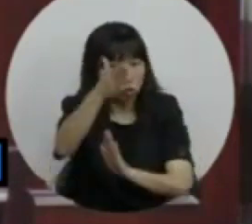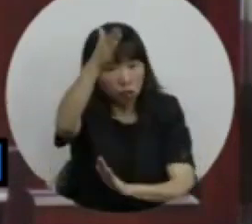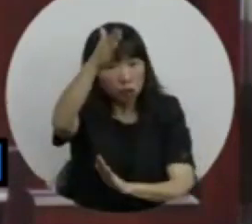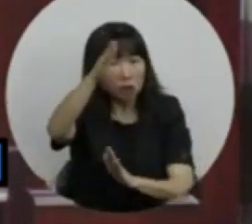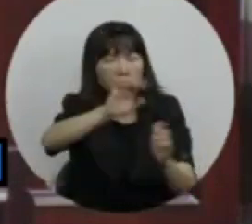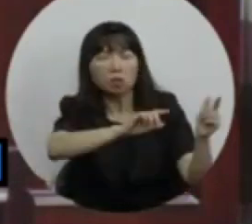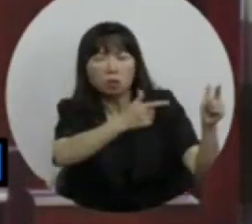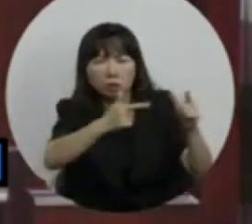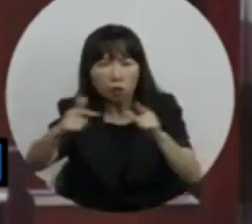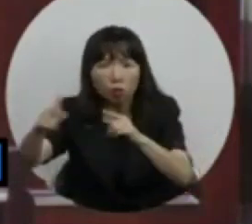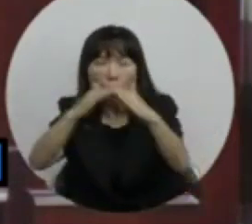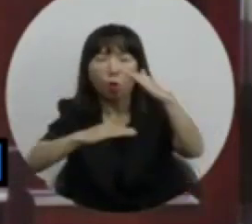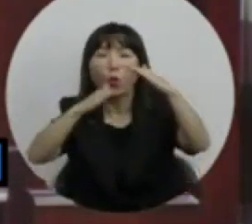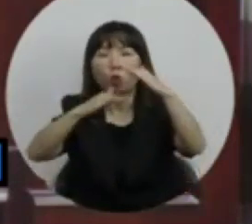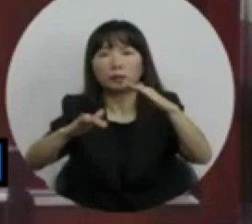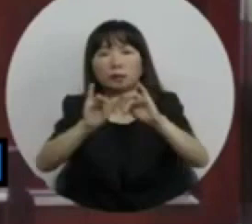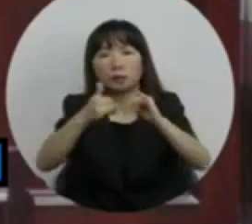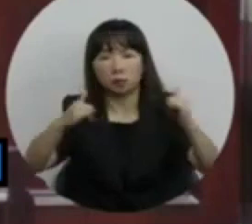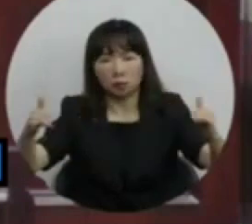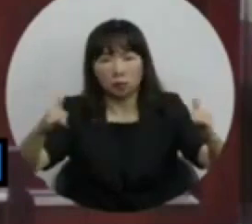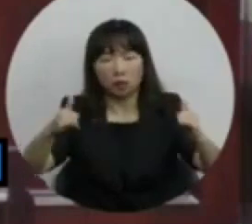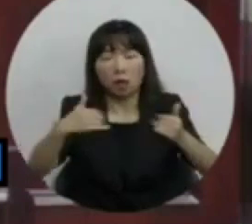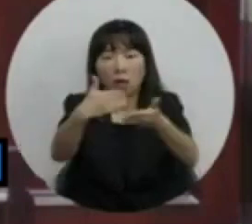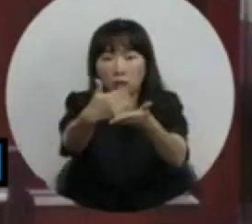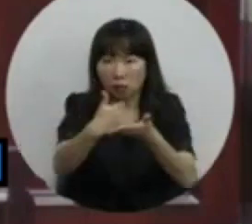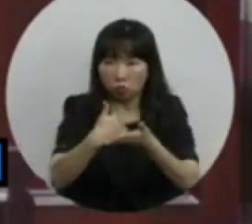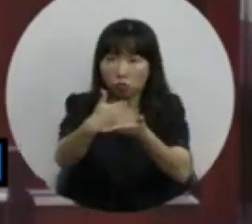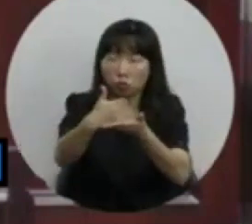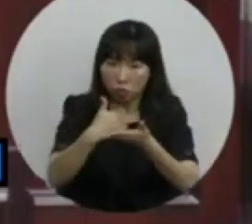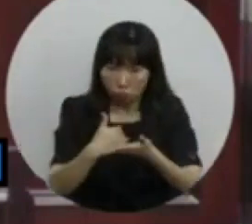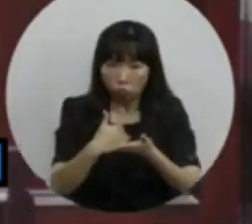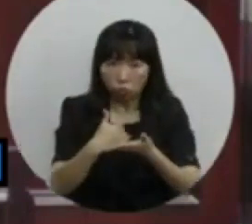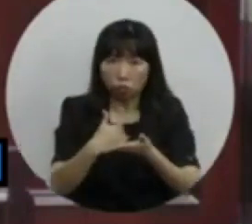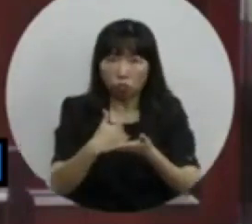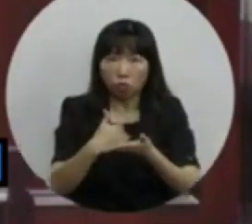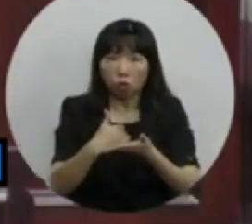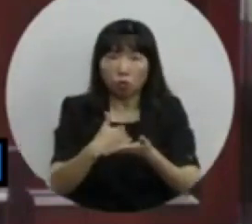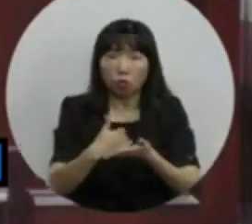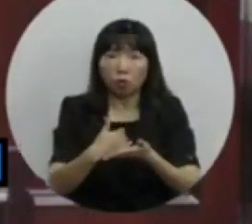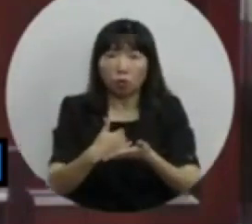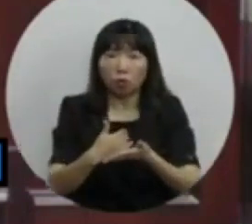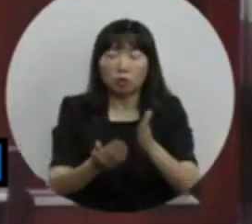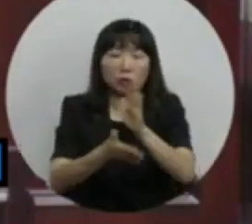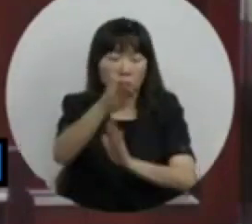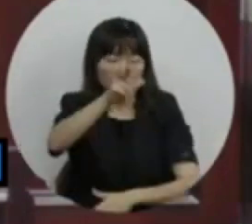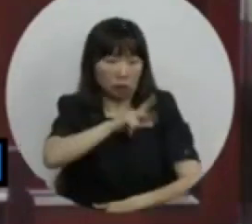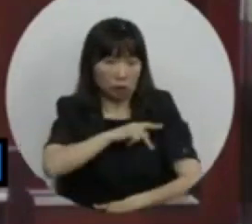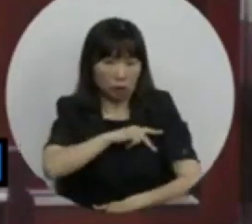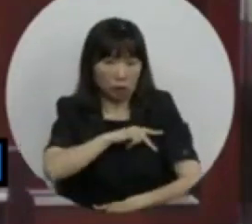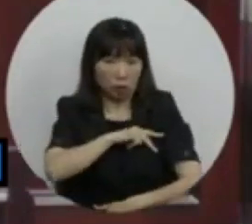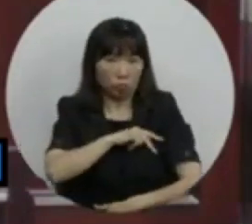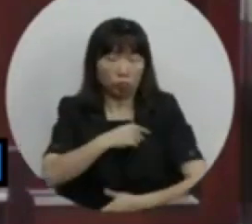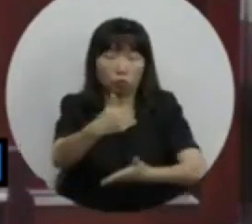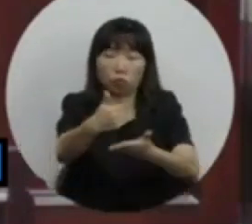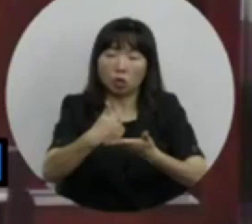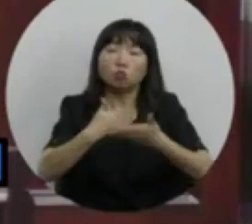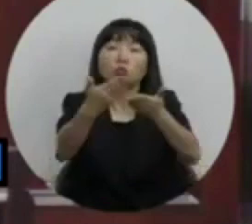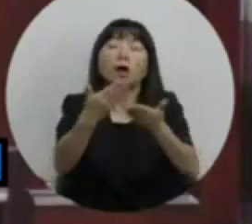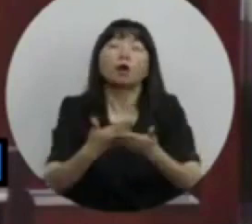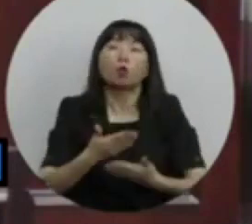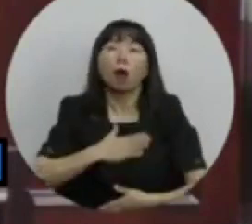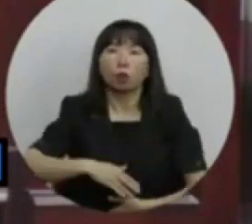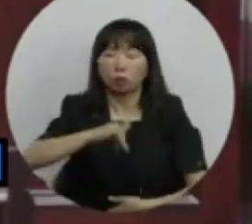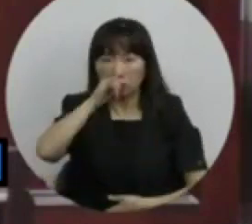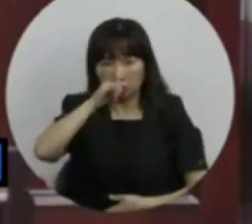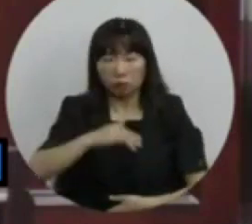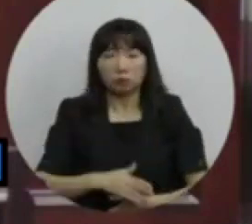대부분의 공직자들이 참여해서 의견을 제출했고 아마 의회도 여러 가지 의견을 낸 걸로 알고 있습니다. 그리고